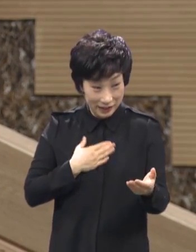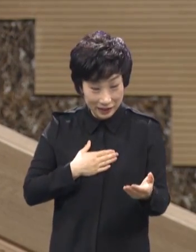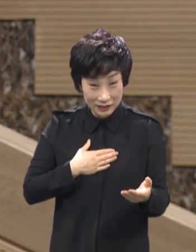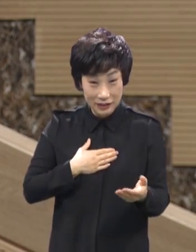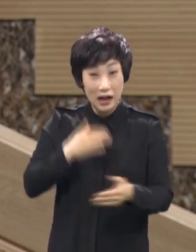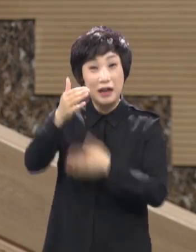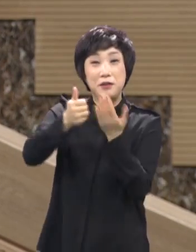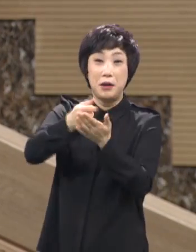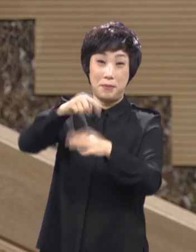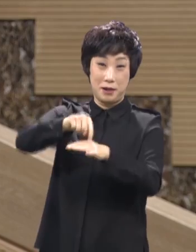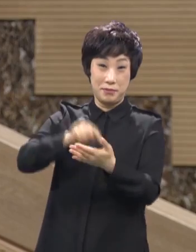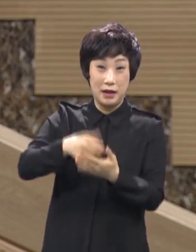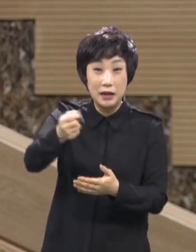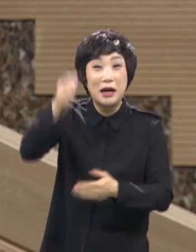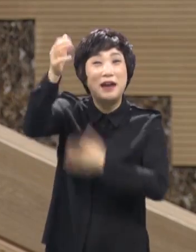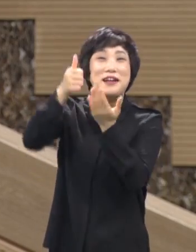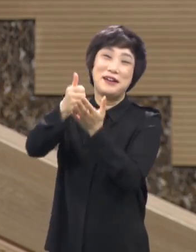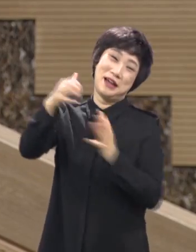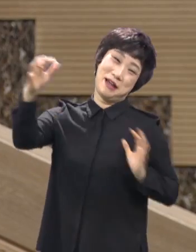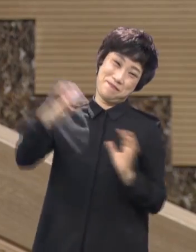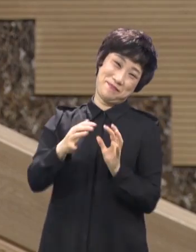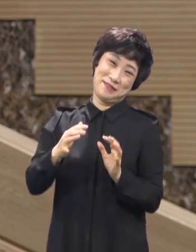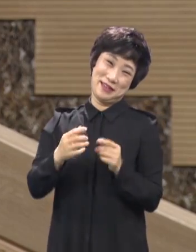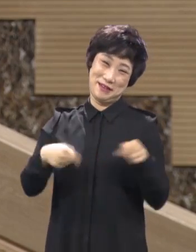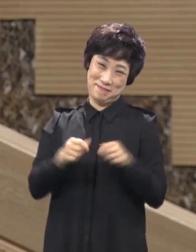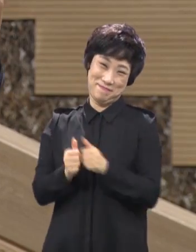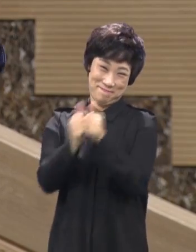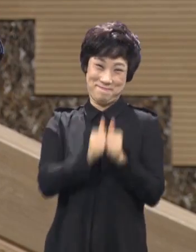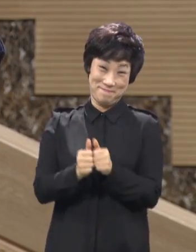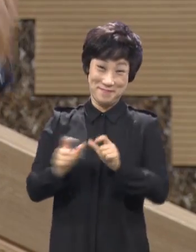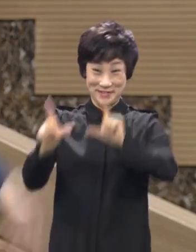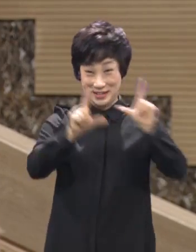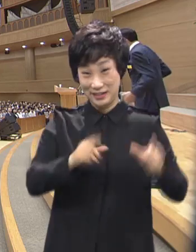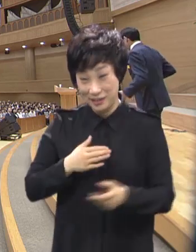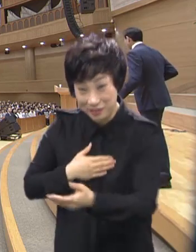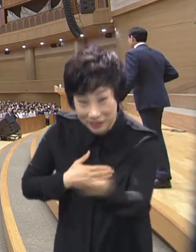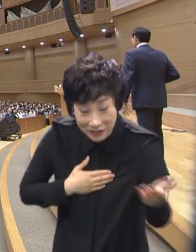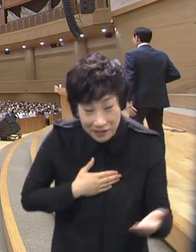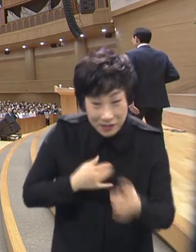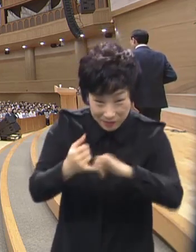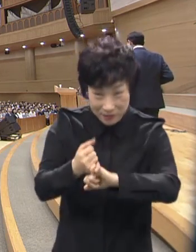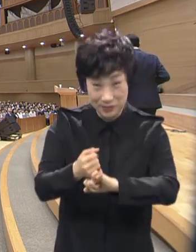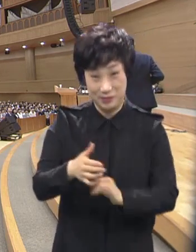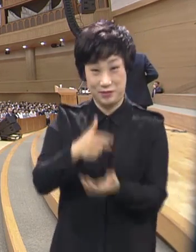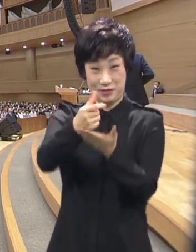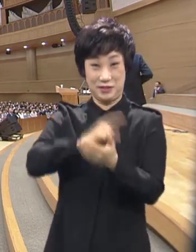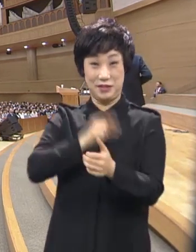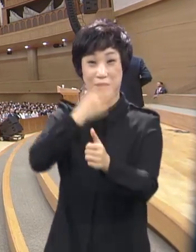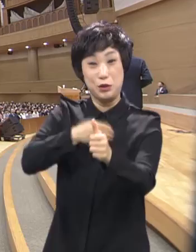그 마음을 가진 하나님과 함께 사는 여러분 되기를 주님의 이름으로 축복합니다.